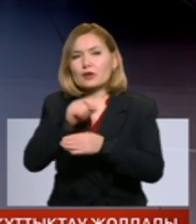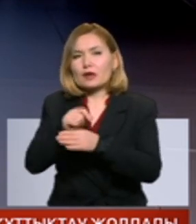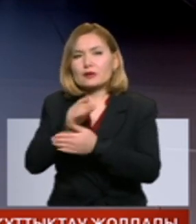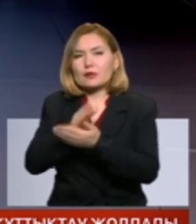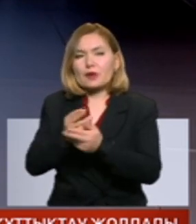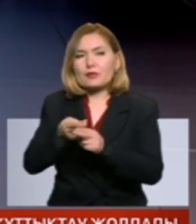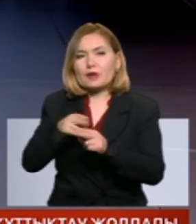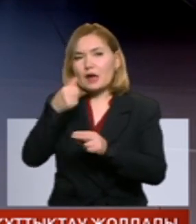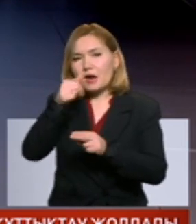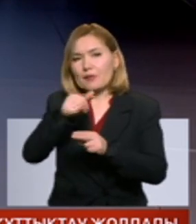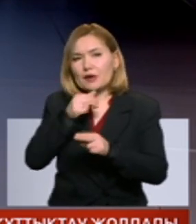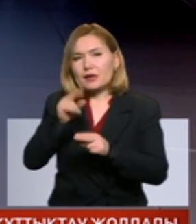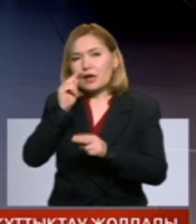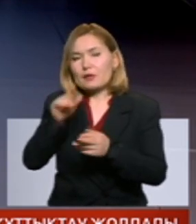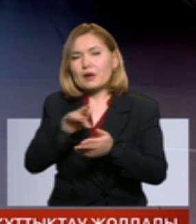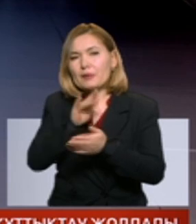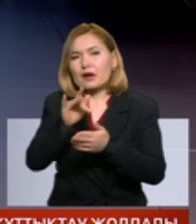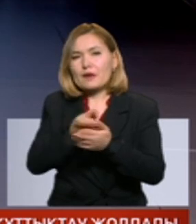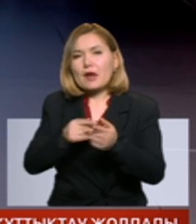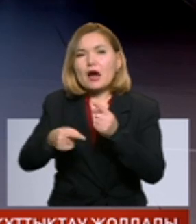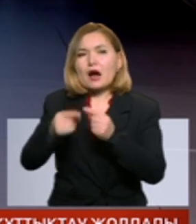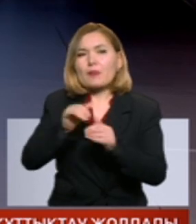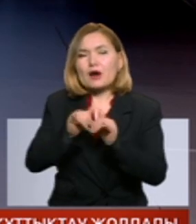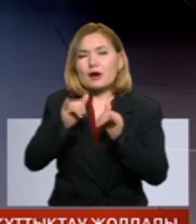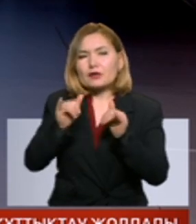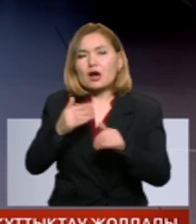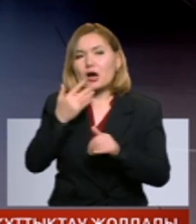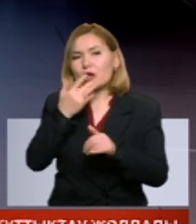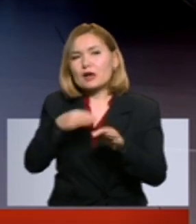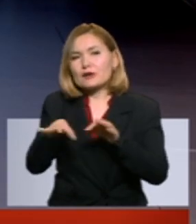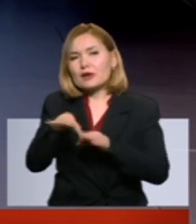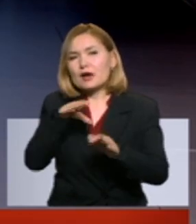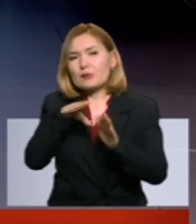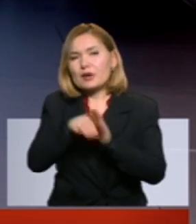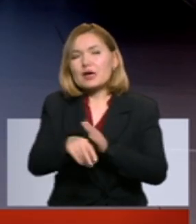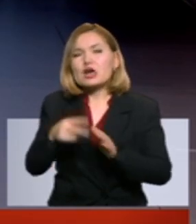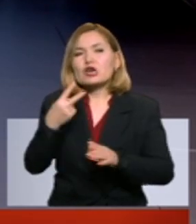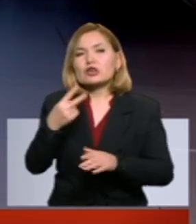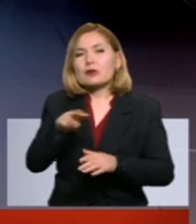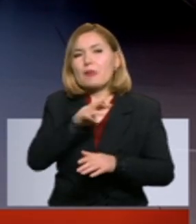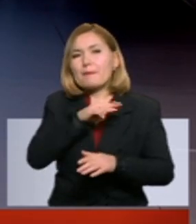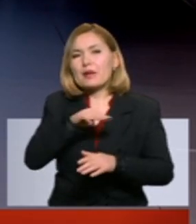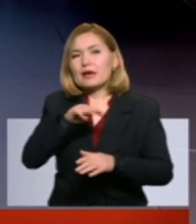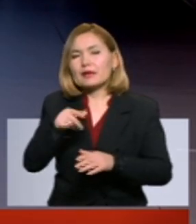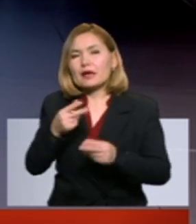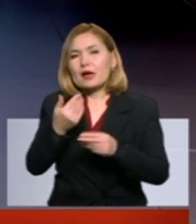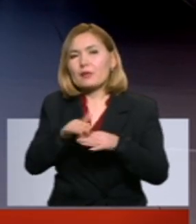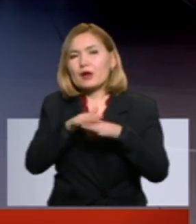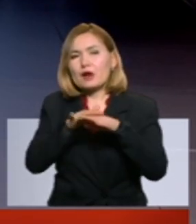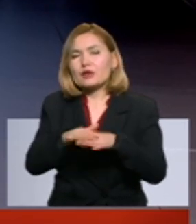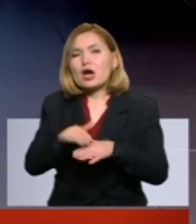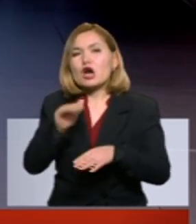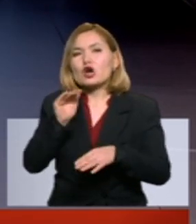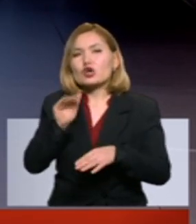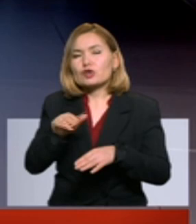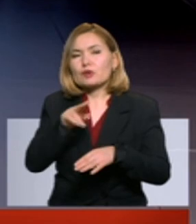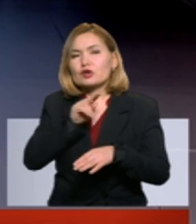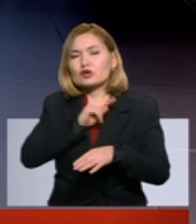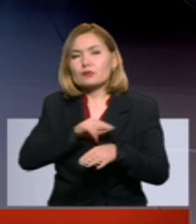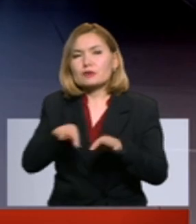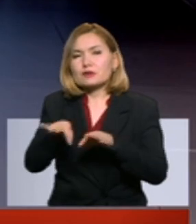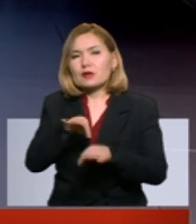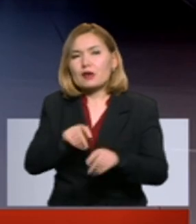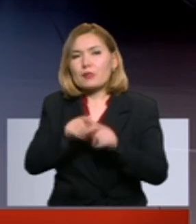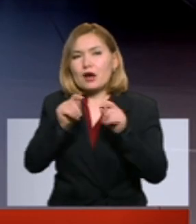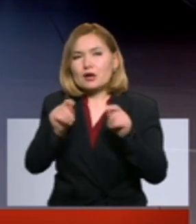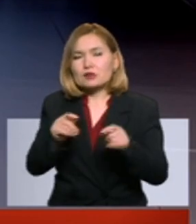жоғары. Биылдың өзінде Шымкентте кәсіпкерлікті дамыту ұлттық жобасы аясында 20 миллиард теңге бөлініп, 3 мыңнан аса жоба қолдау